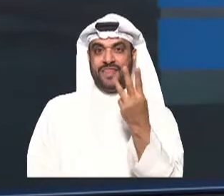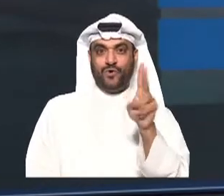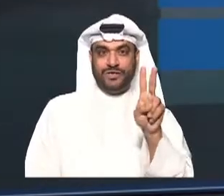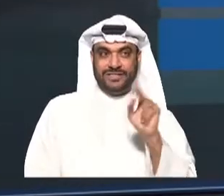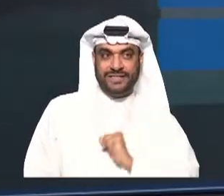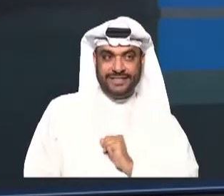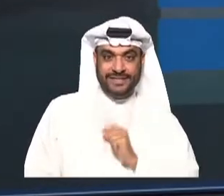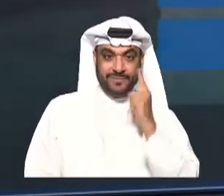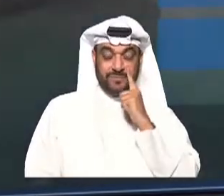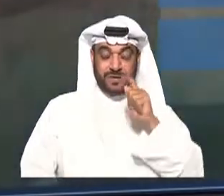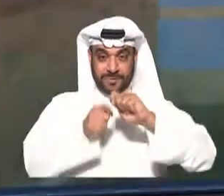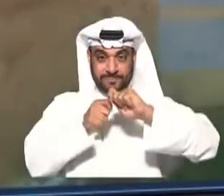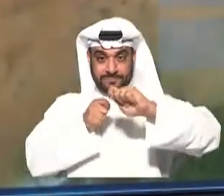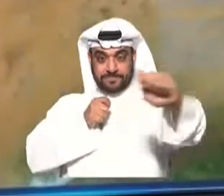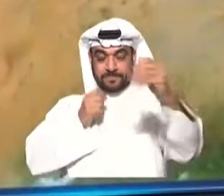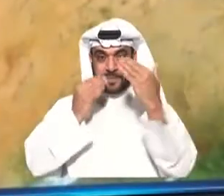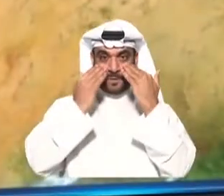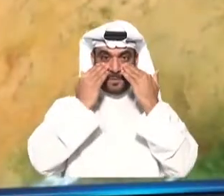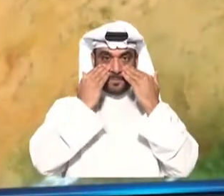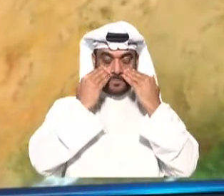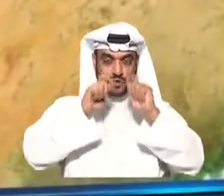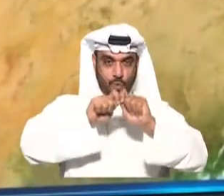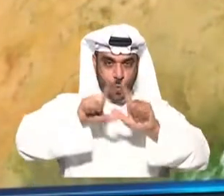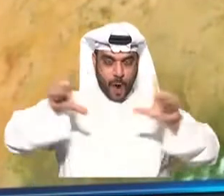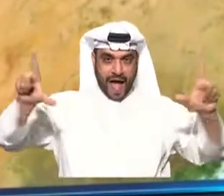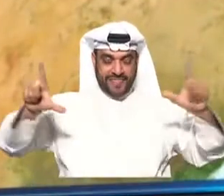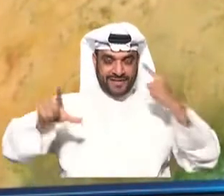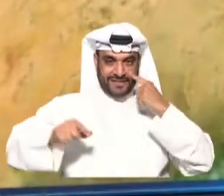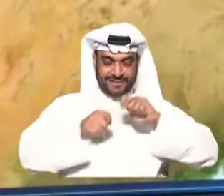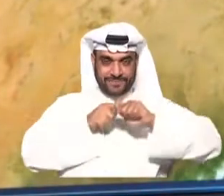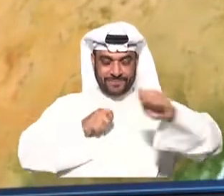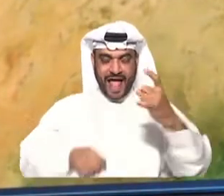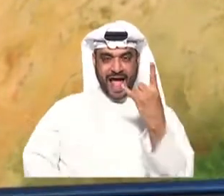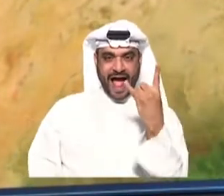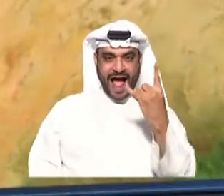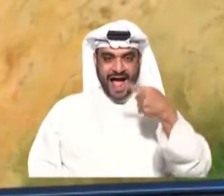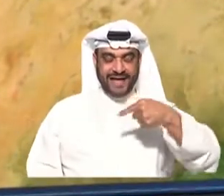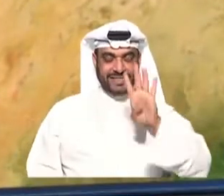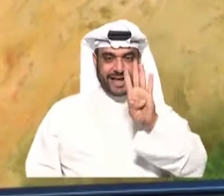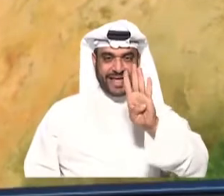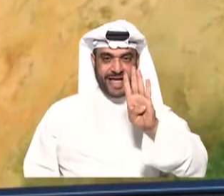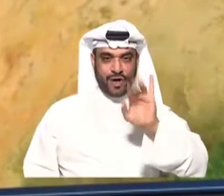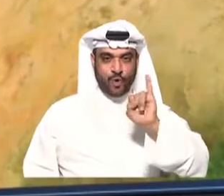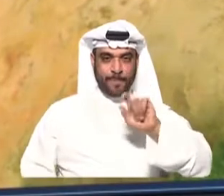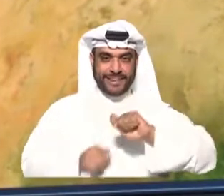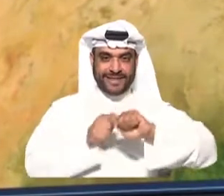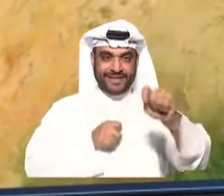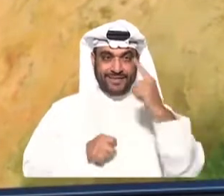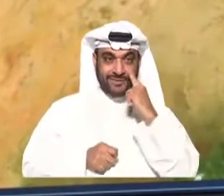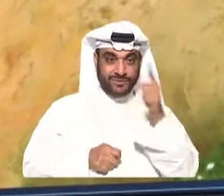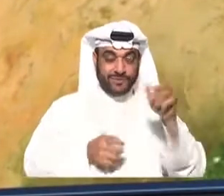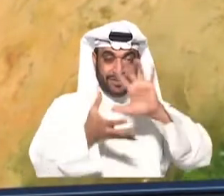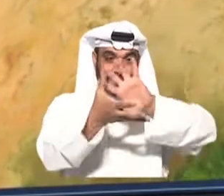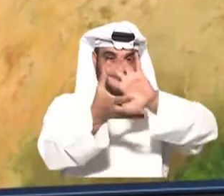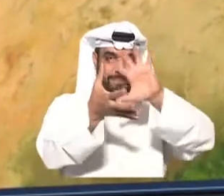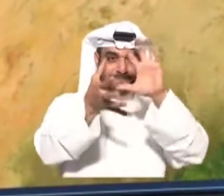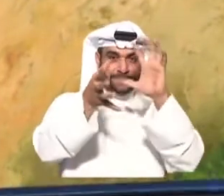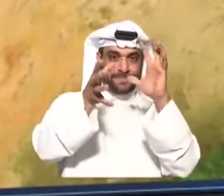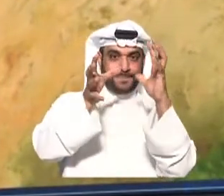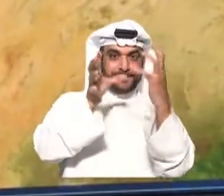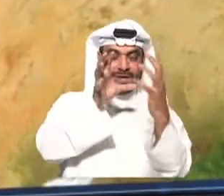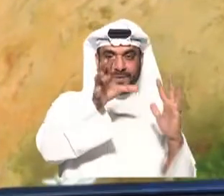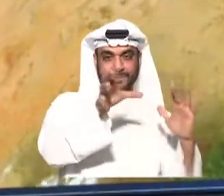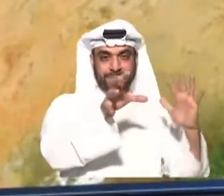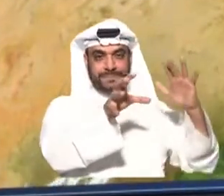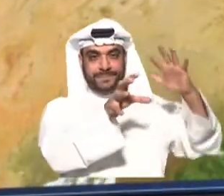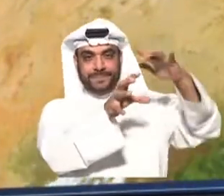تتجاوز 10 كيلومتر. صور الأقمار الصناعية خلال 24 ساعة الماضية تبين لنا عبور السحب على دولة الكويت، وكذلك على معظم المناطق